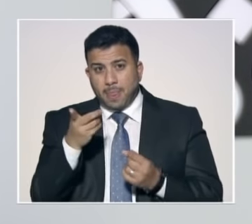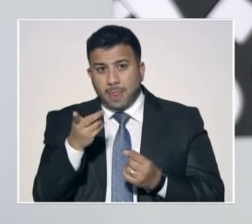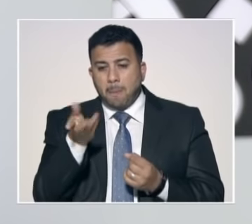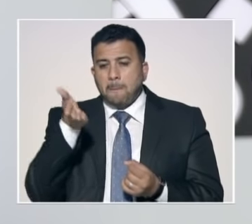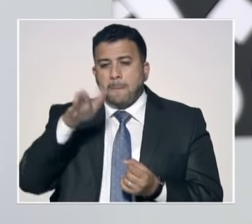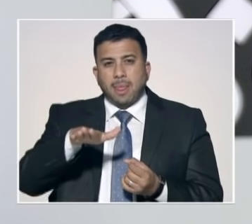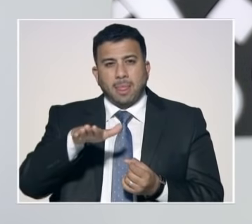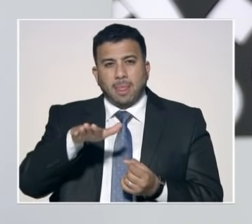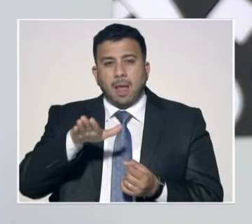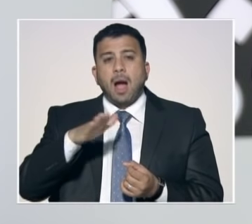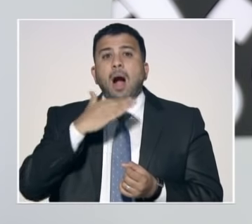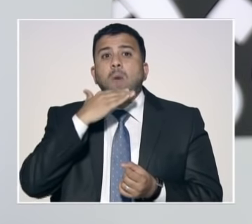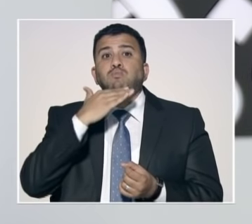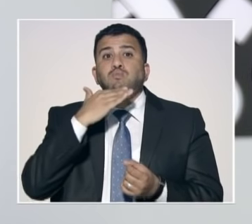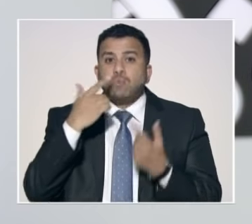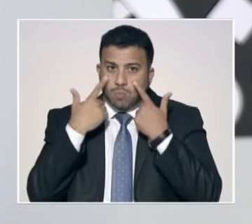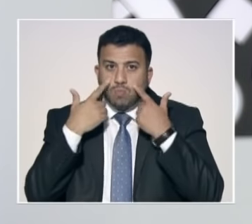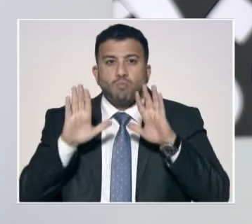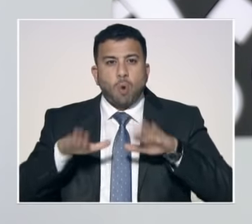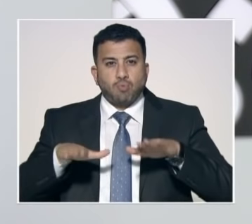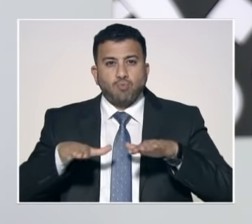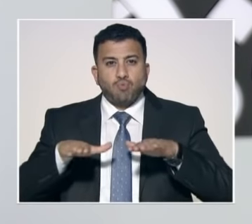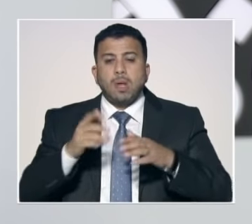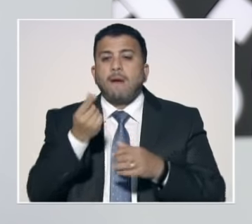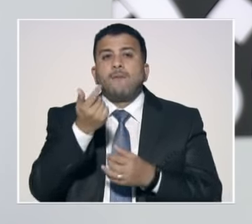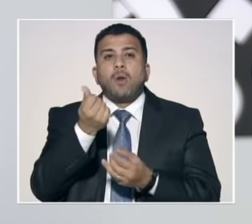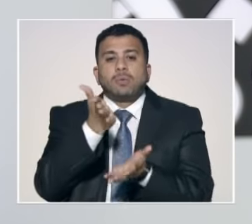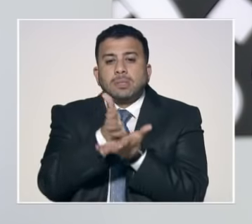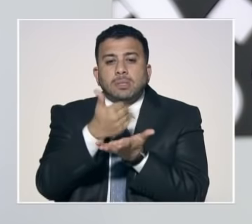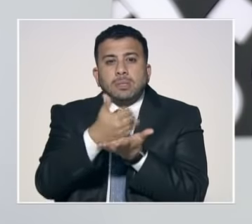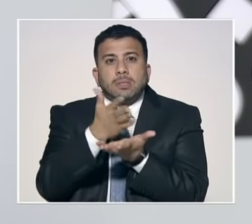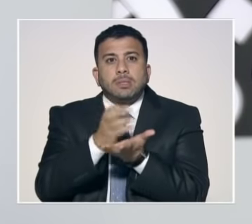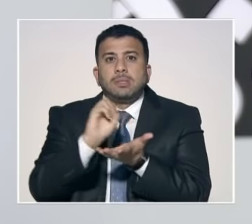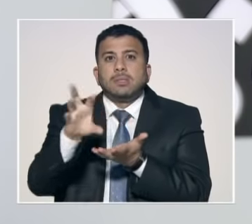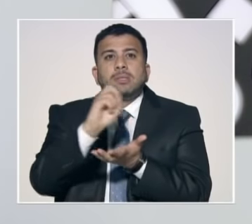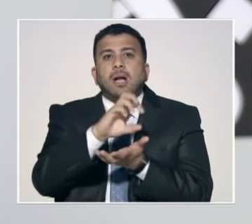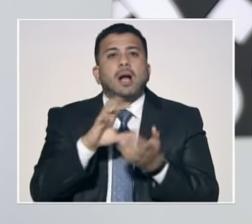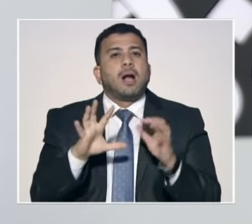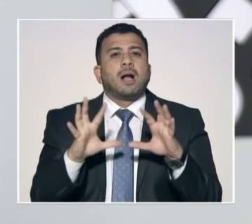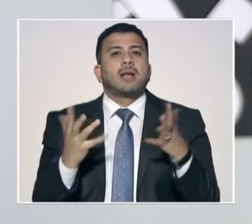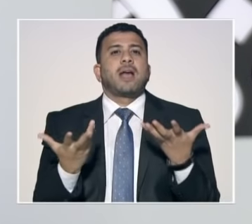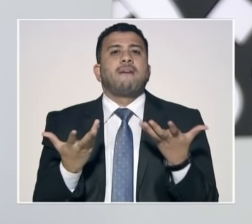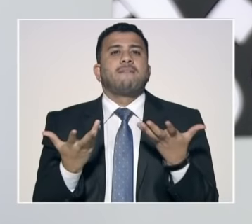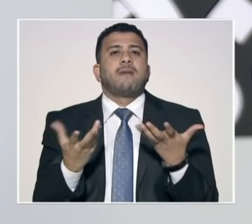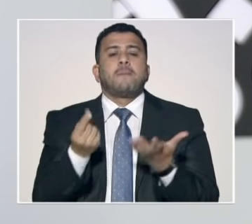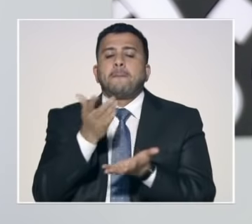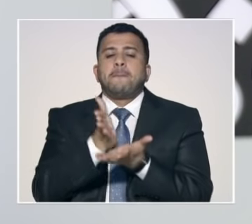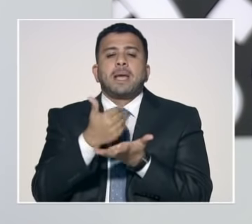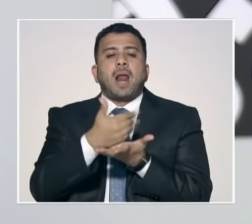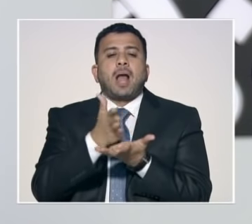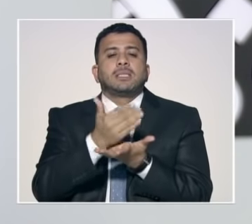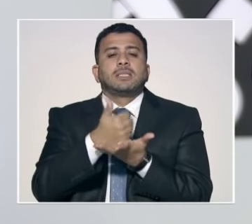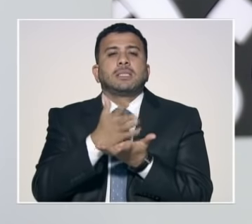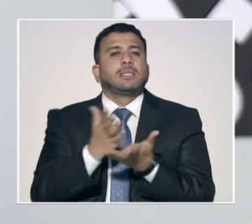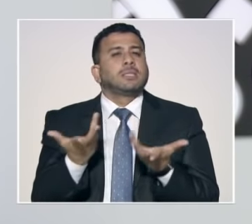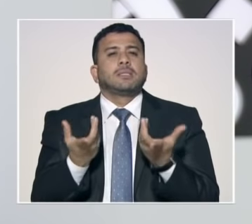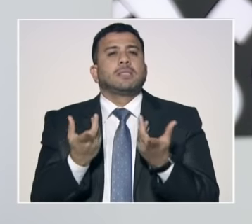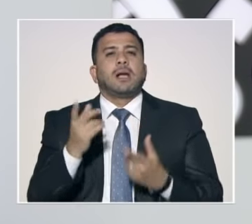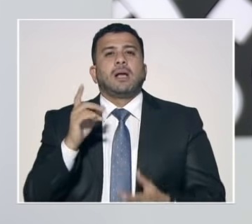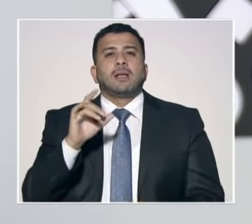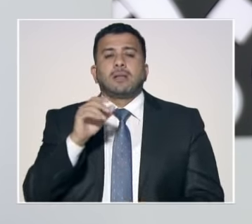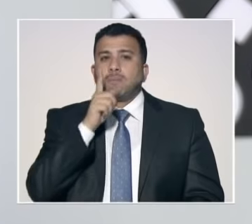الميراث قبل وفاته، يقول: ما الحكم؟ علي بارك الله فيك. أولا بالنسبة للميراث يستحقه